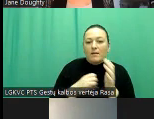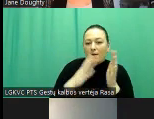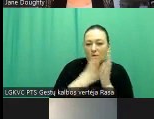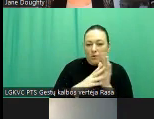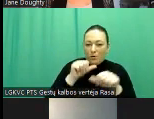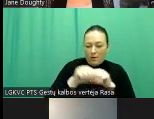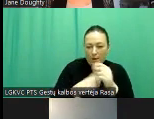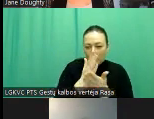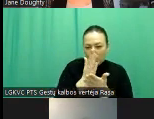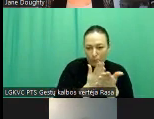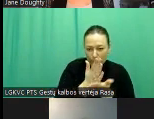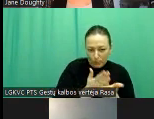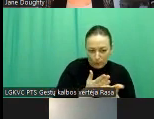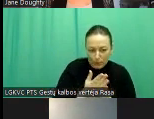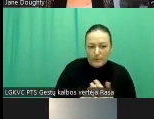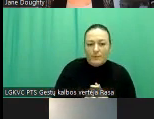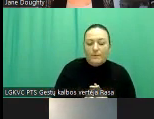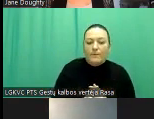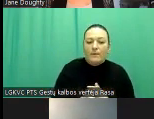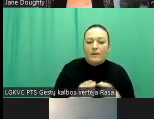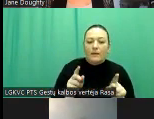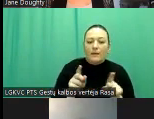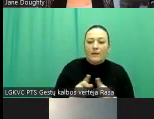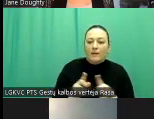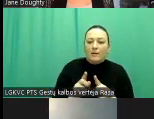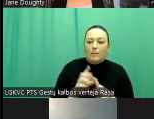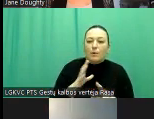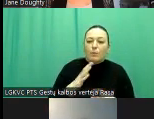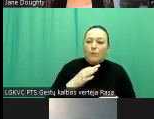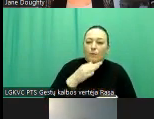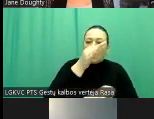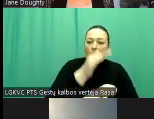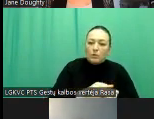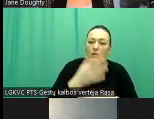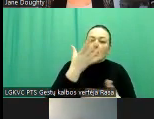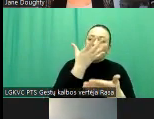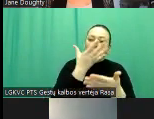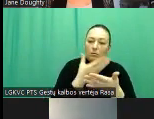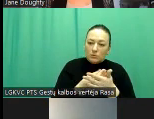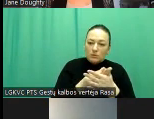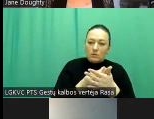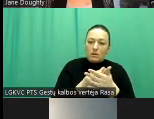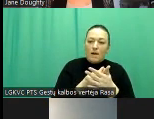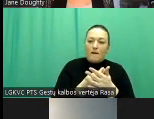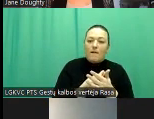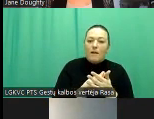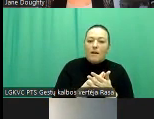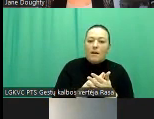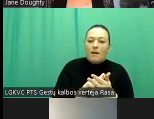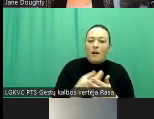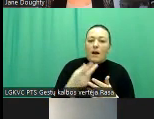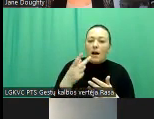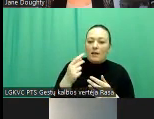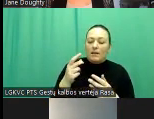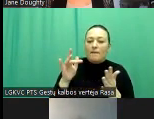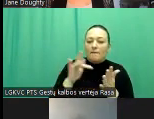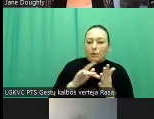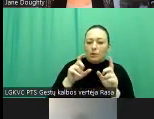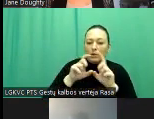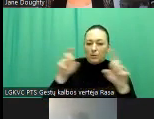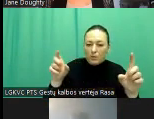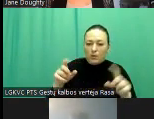metų, bet be to buvo atsakinga ir už savo antrą didelę vidurinę mokyklą,